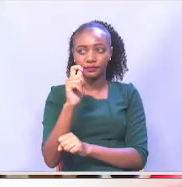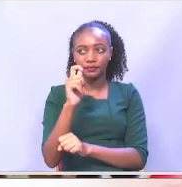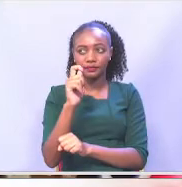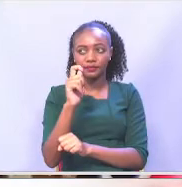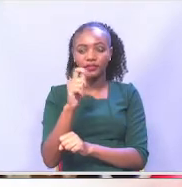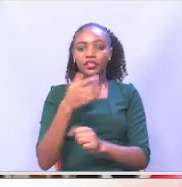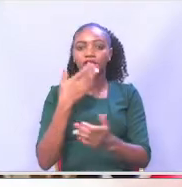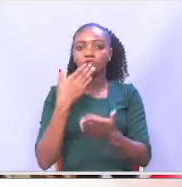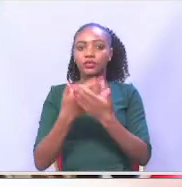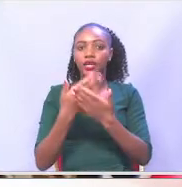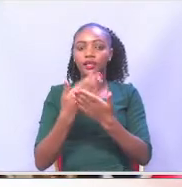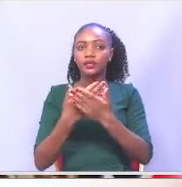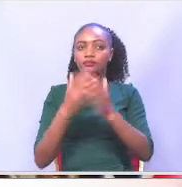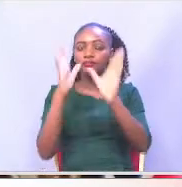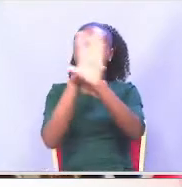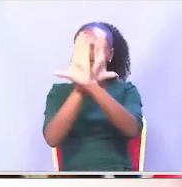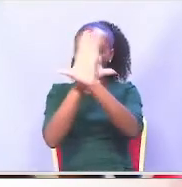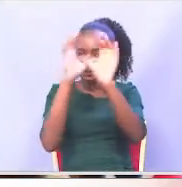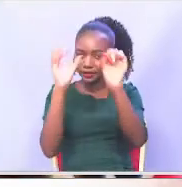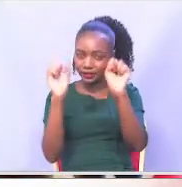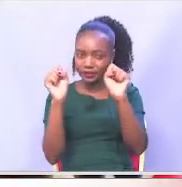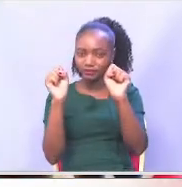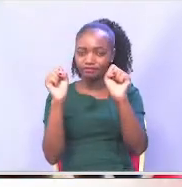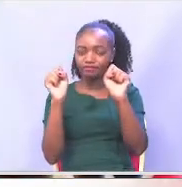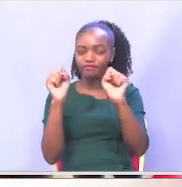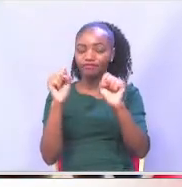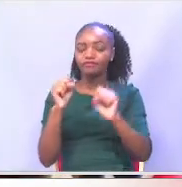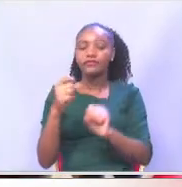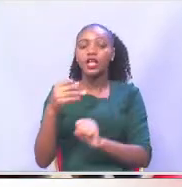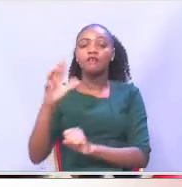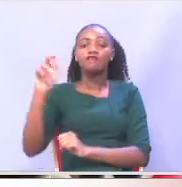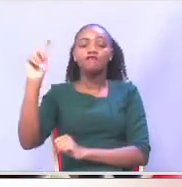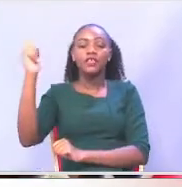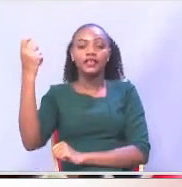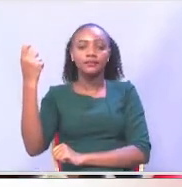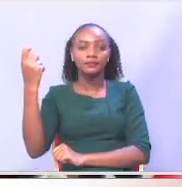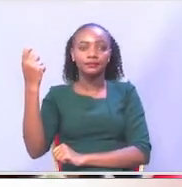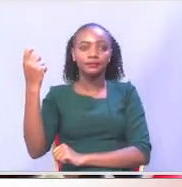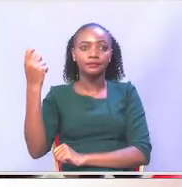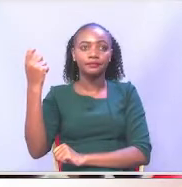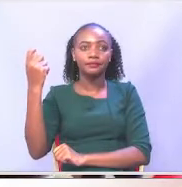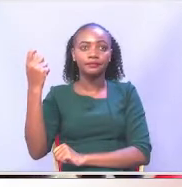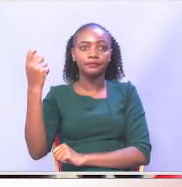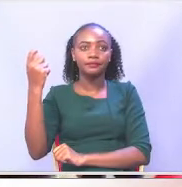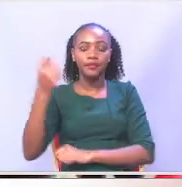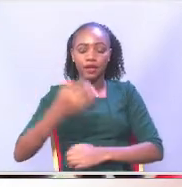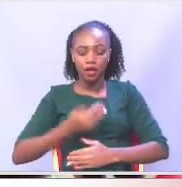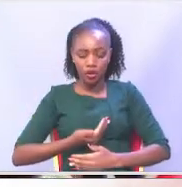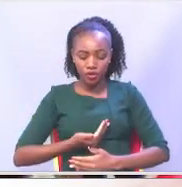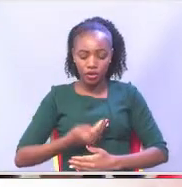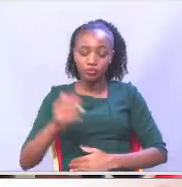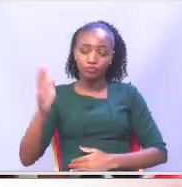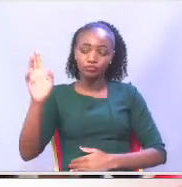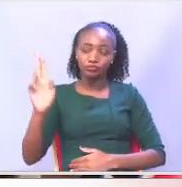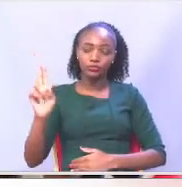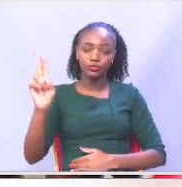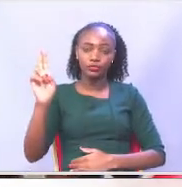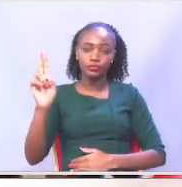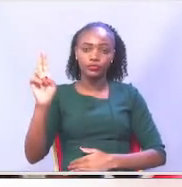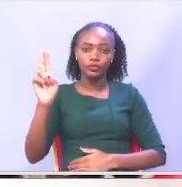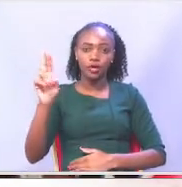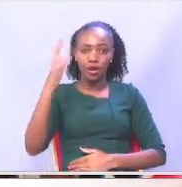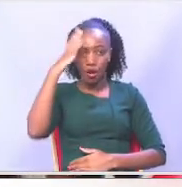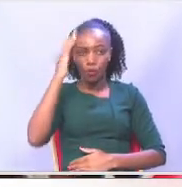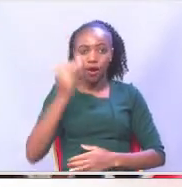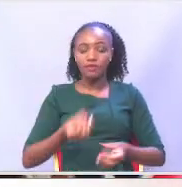kumshukuru Mheshimiwa Rais wa Jamhuri ya Kenya, Mheshimiwa Uhuru Kenyatta, kwa